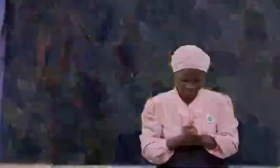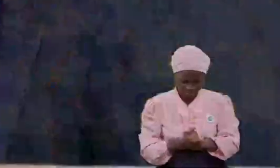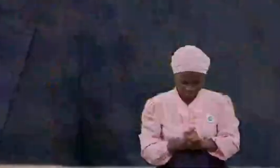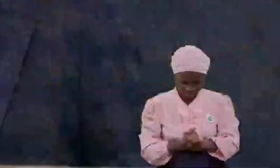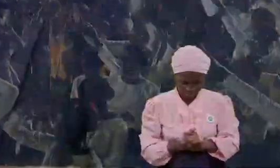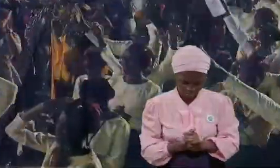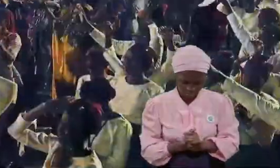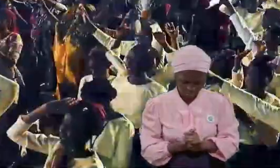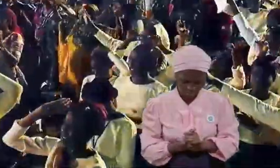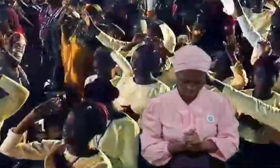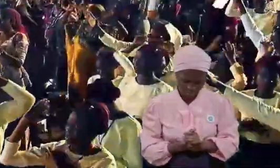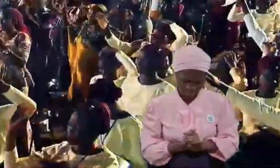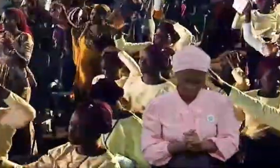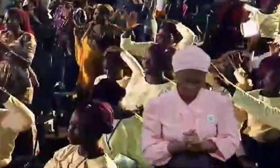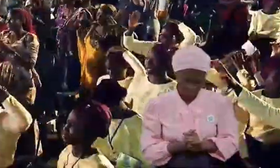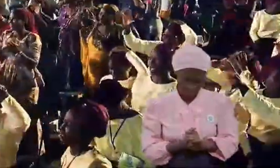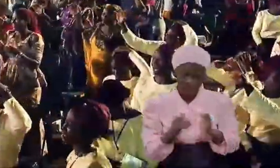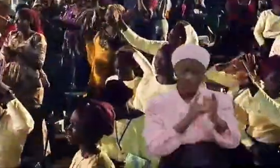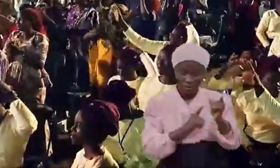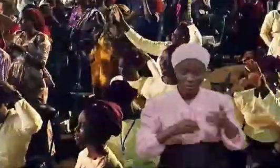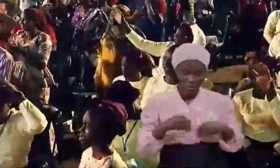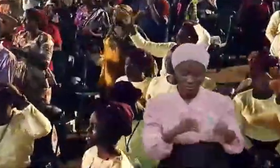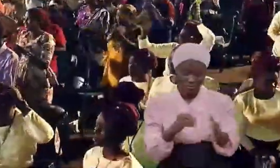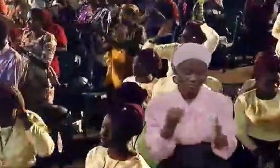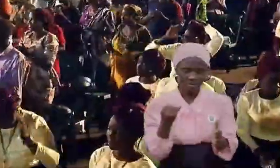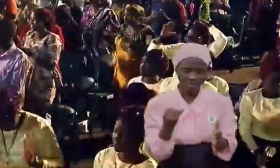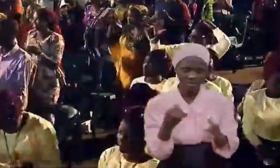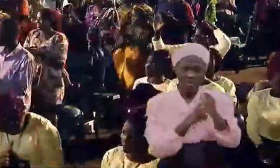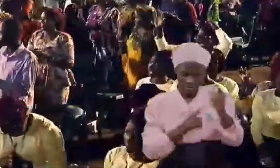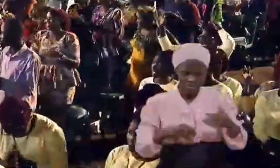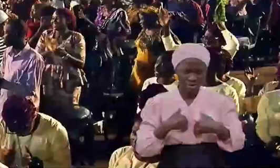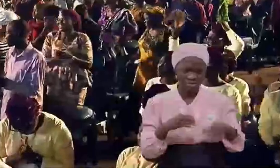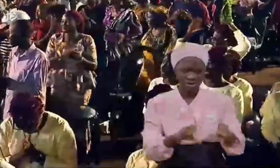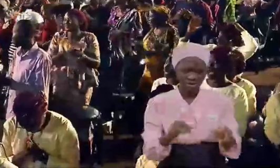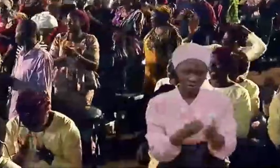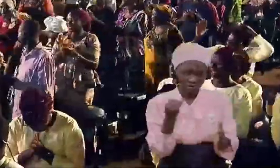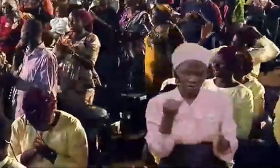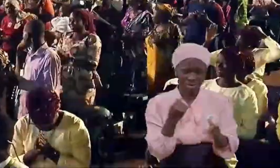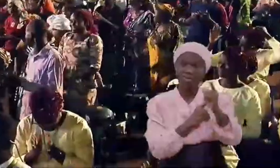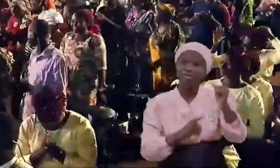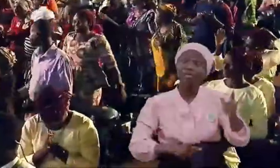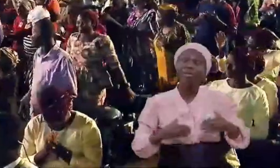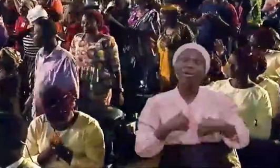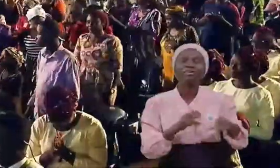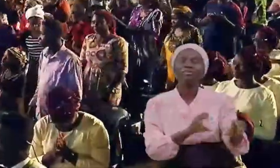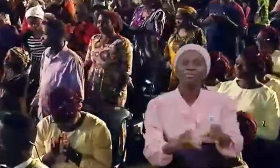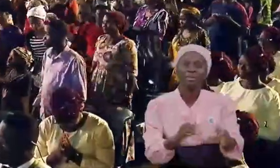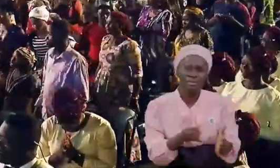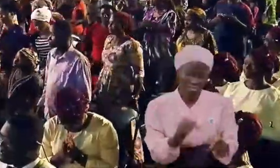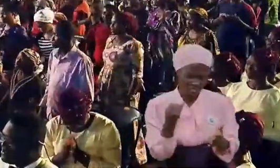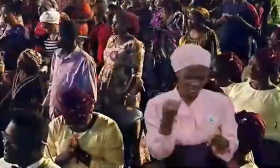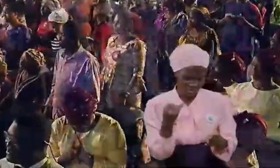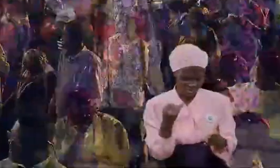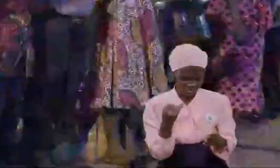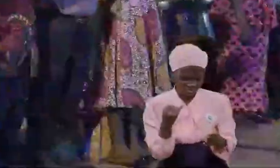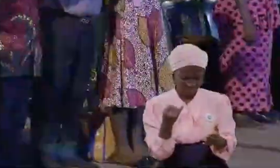Le Seigneur l'a fait. Le Seigneur l'a fait. Le Seigneur l'a fait. Ne reste plus